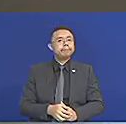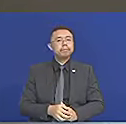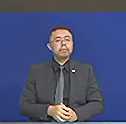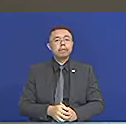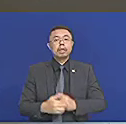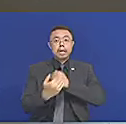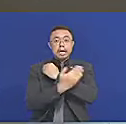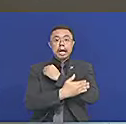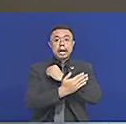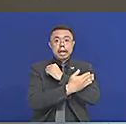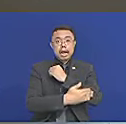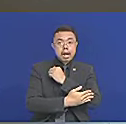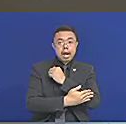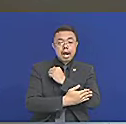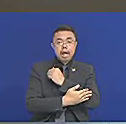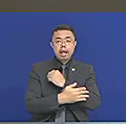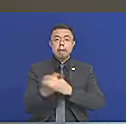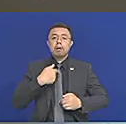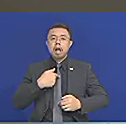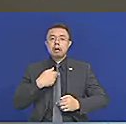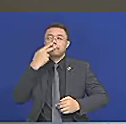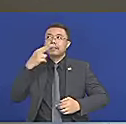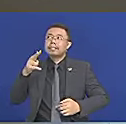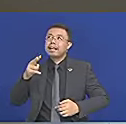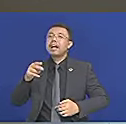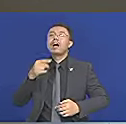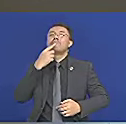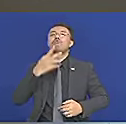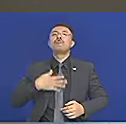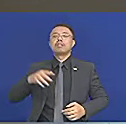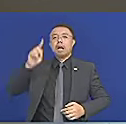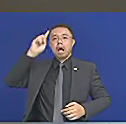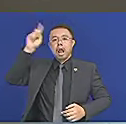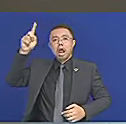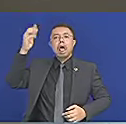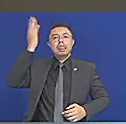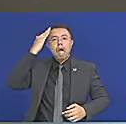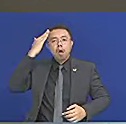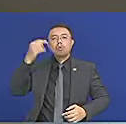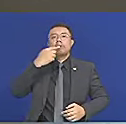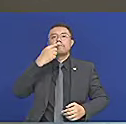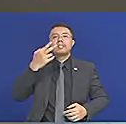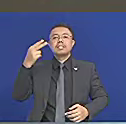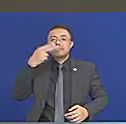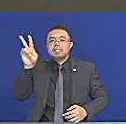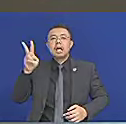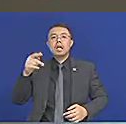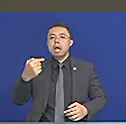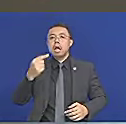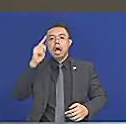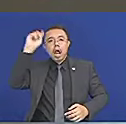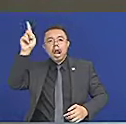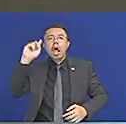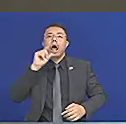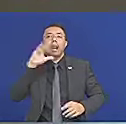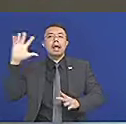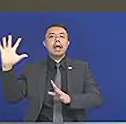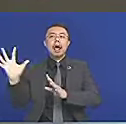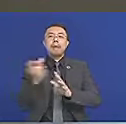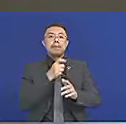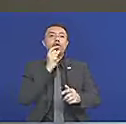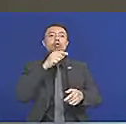Di negara-negara yang mengaku percaya adanya Allah, Allah digunakan untuk